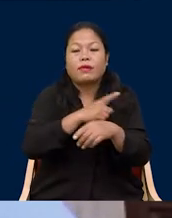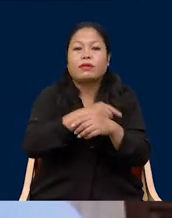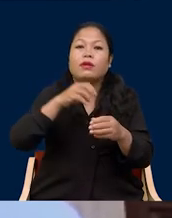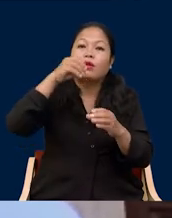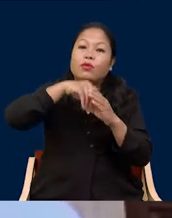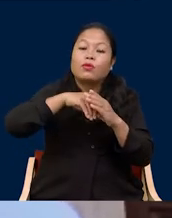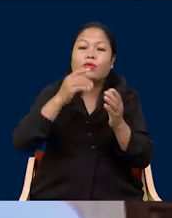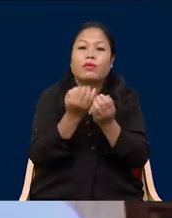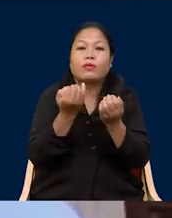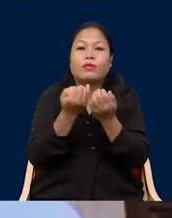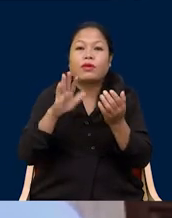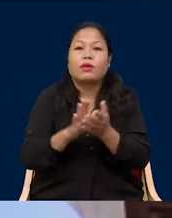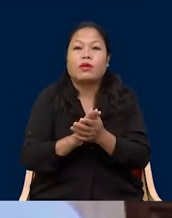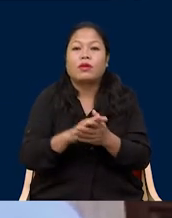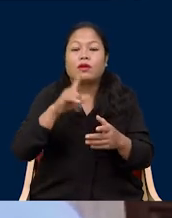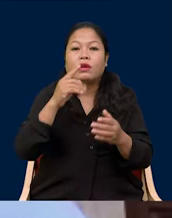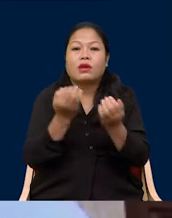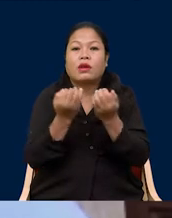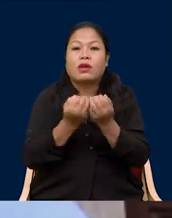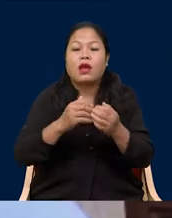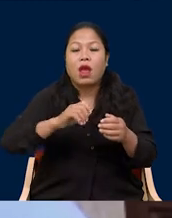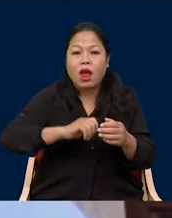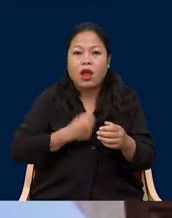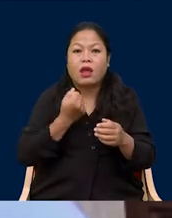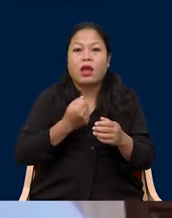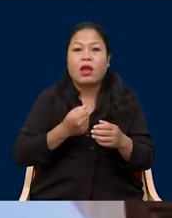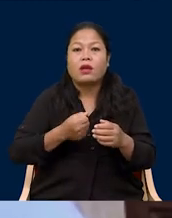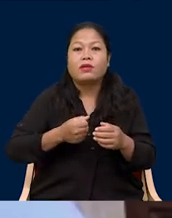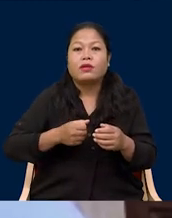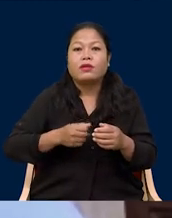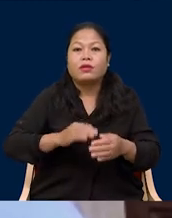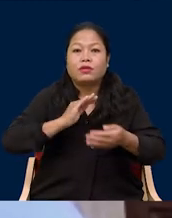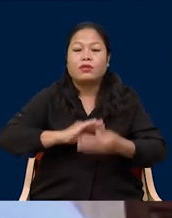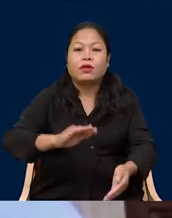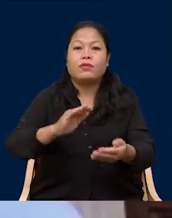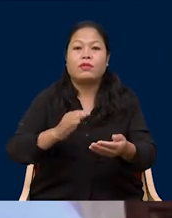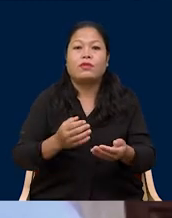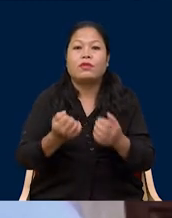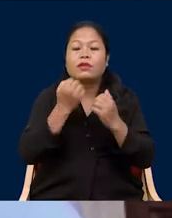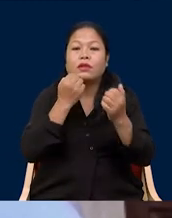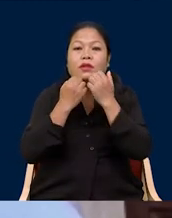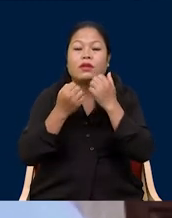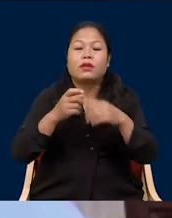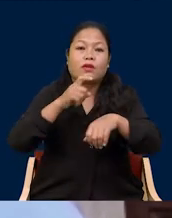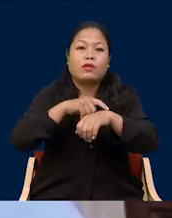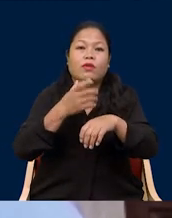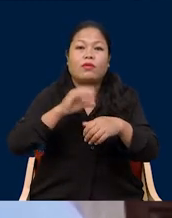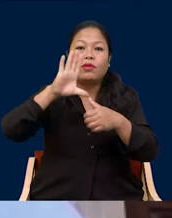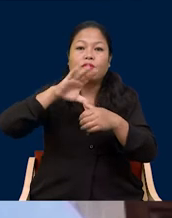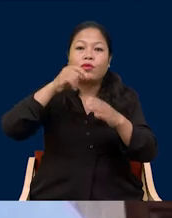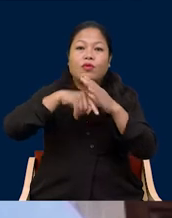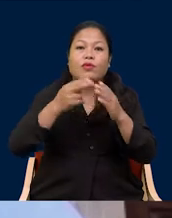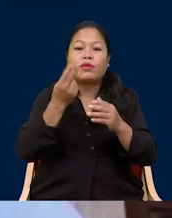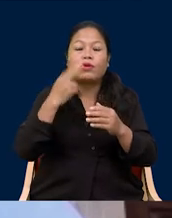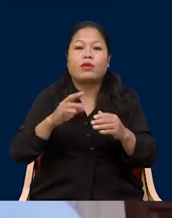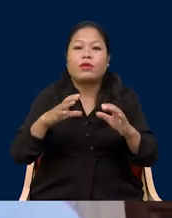होइन मान्छेले एक टाइममा चाहिँ के पनि गरेको थियो भने आफ्नो जन्मदिनको मौका पारेर चाहिँ रुखहरू